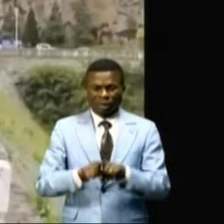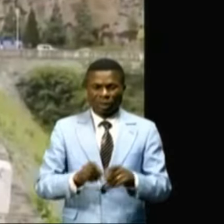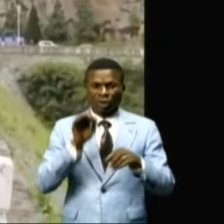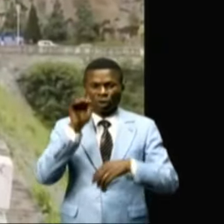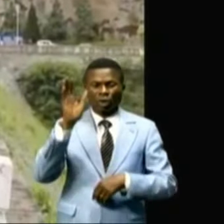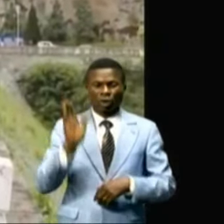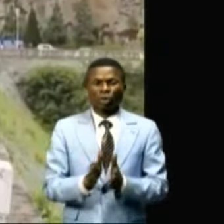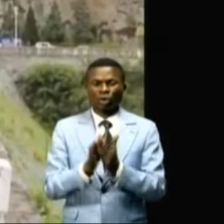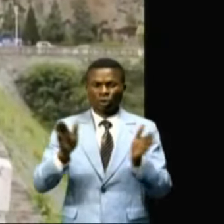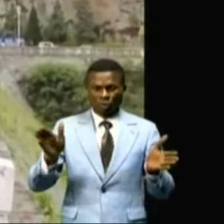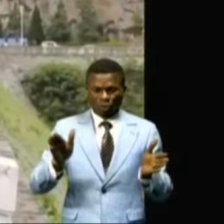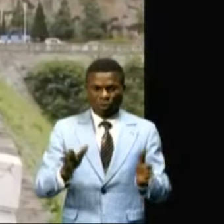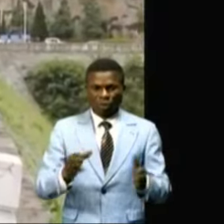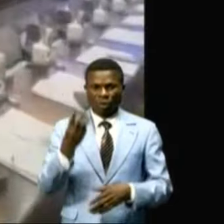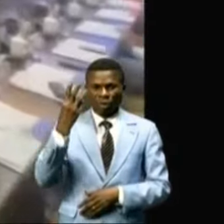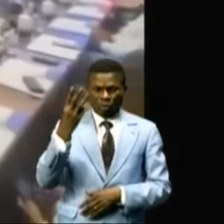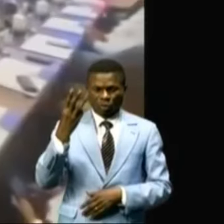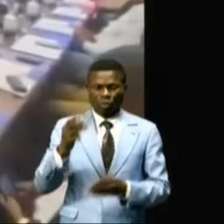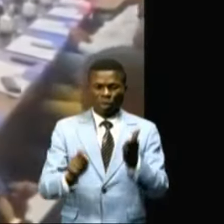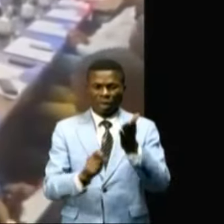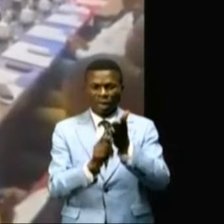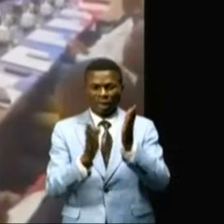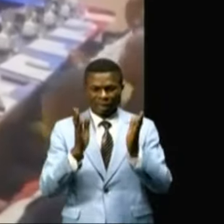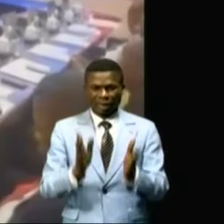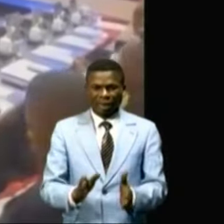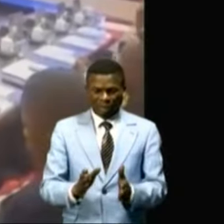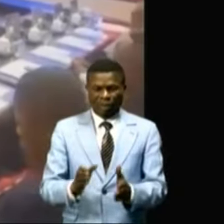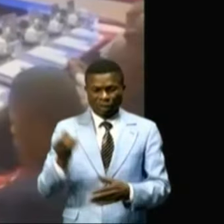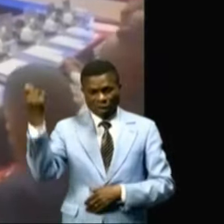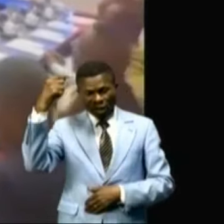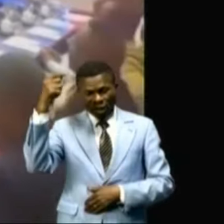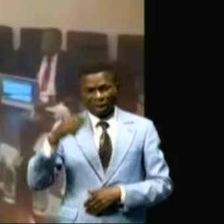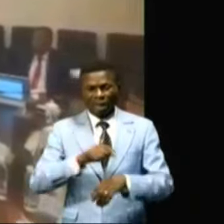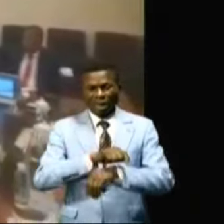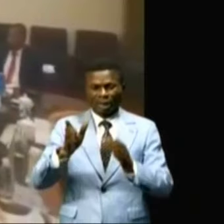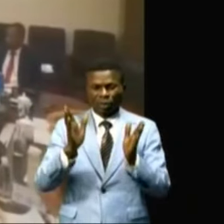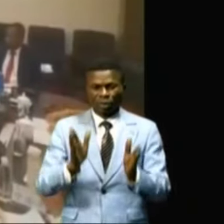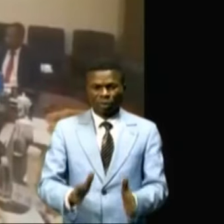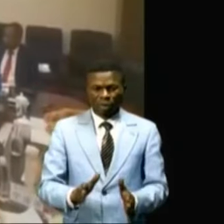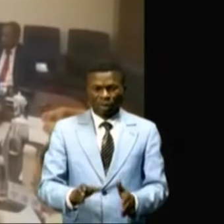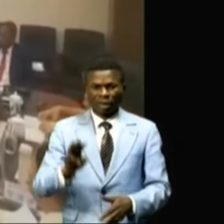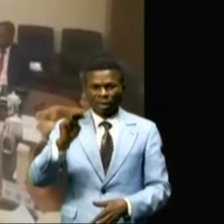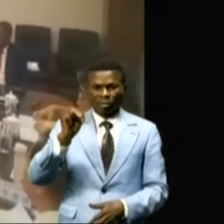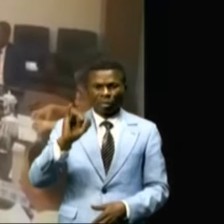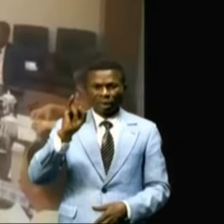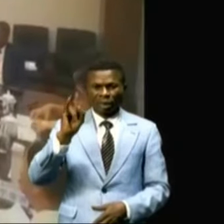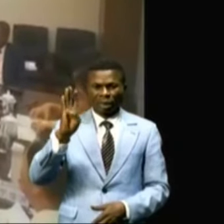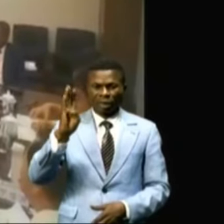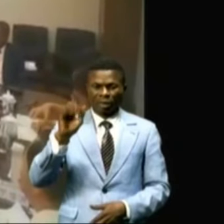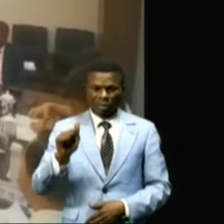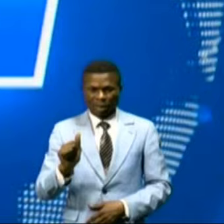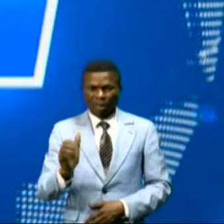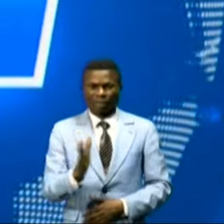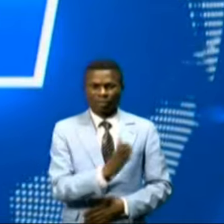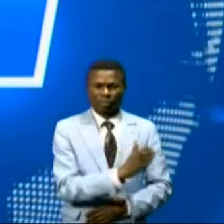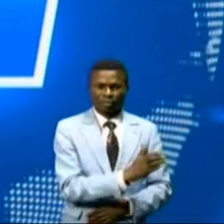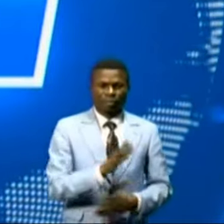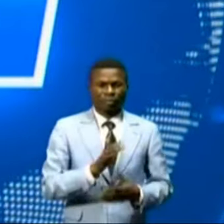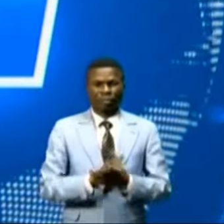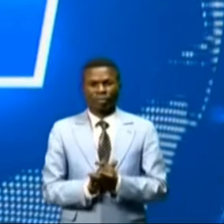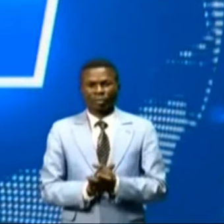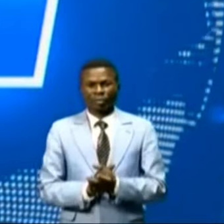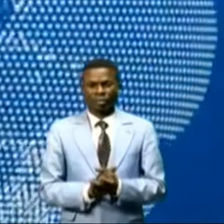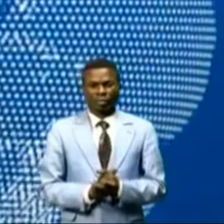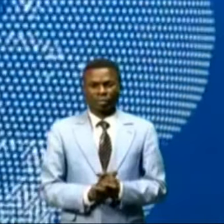directeur général, trois techniciens, des géologues et des administrateurs de la minière de Bakwanga. Et